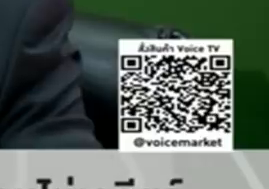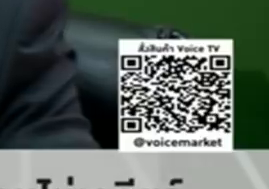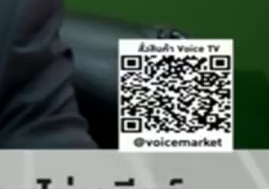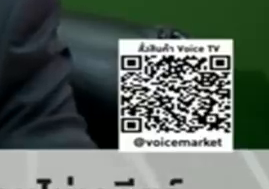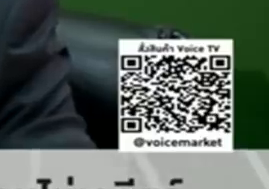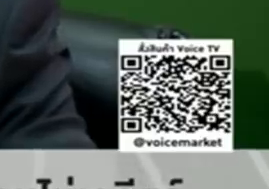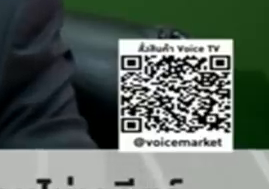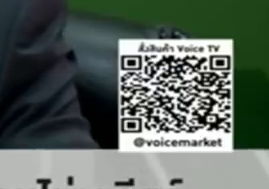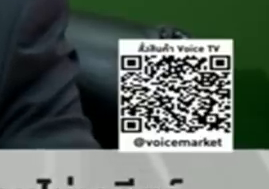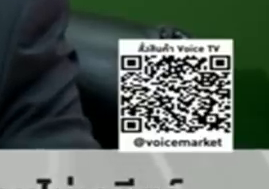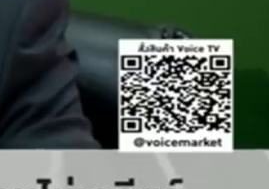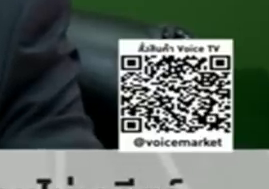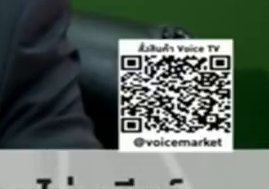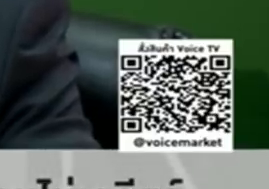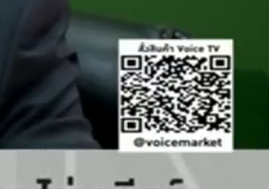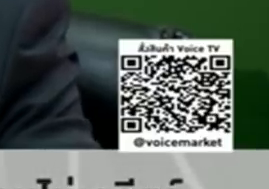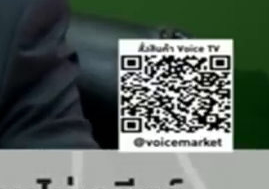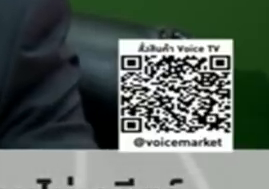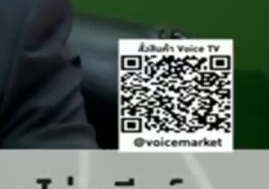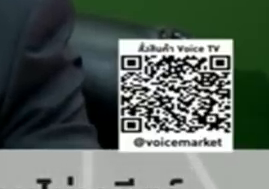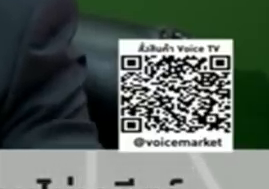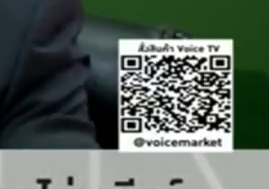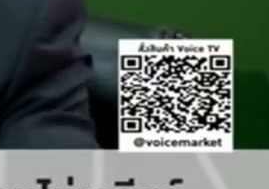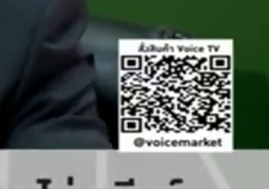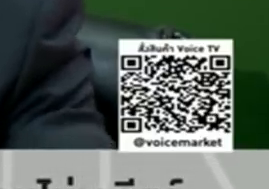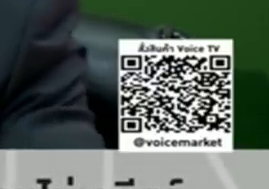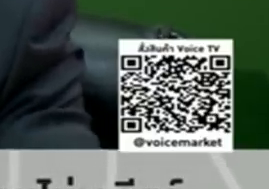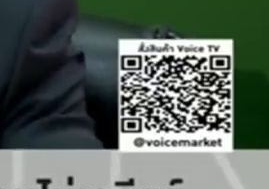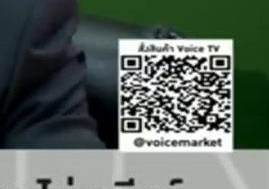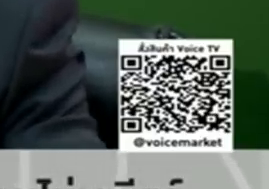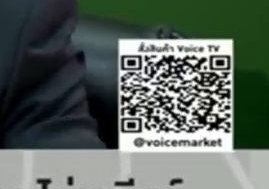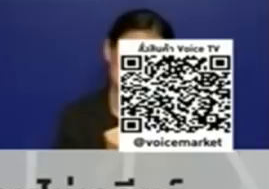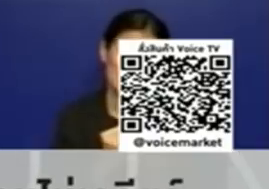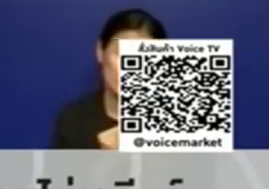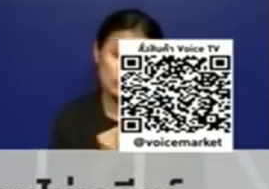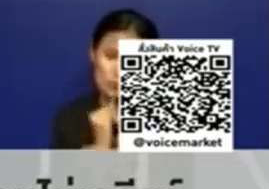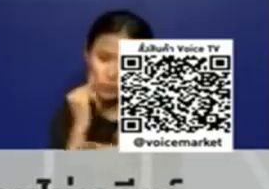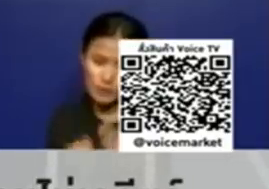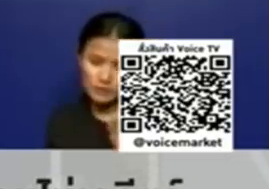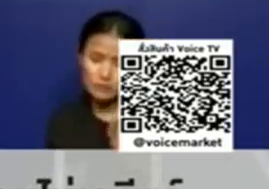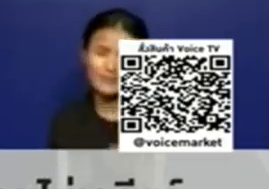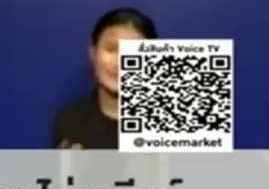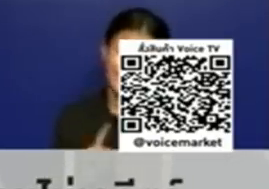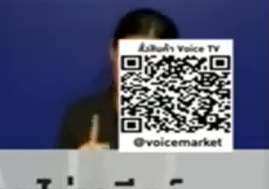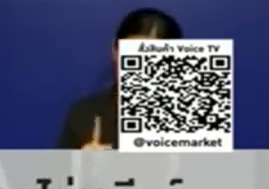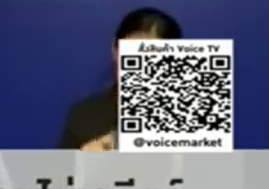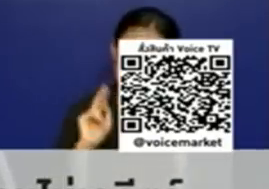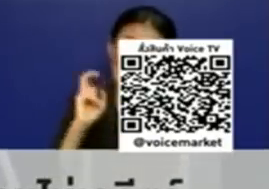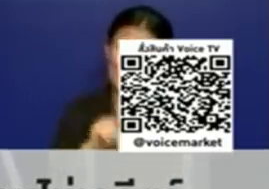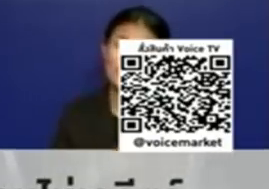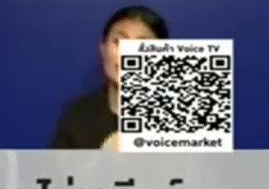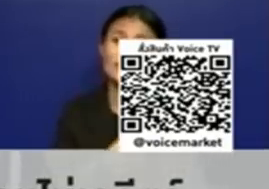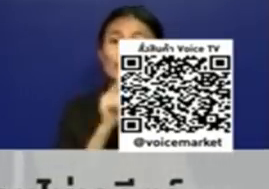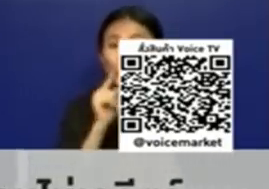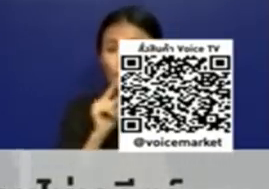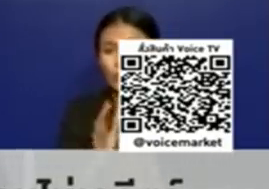โดยตลอดระยะเวลา6ปีที่ผ่านมาของพลเอกประยุทธ์นะครับคุณพิชัยมองว่าล้มเหลวโดยสิ้นเชิงและศึกอภิปรายไม่ไว้วางใจครั้งนี้เ